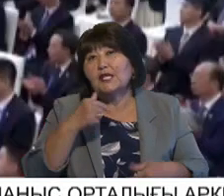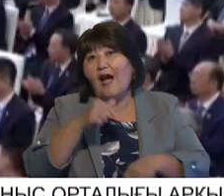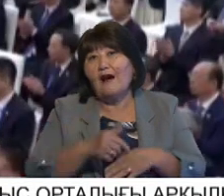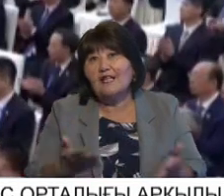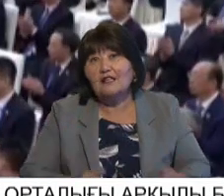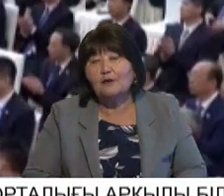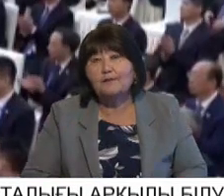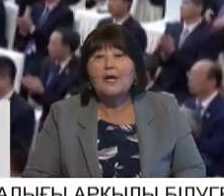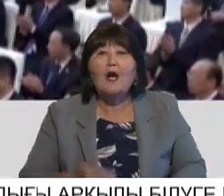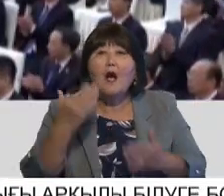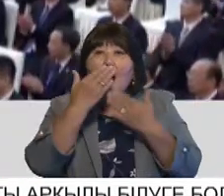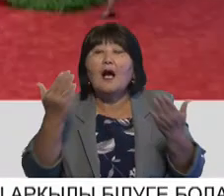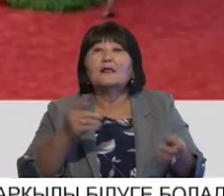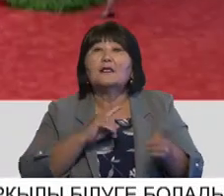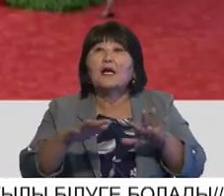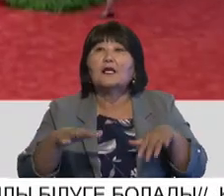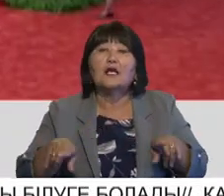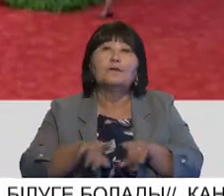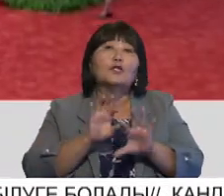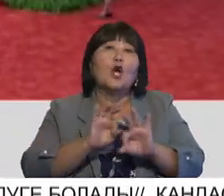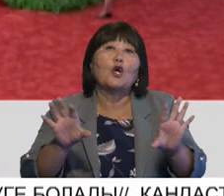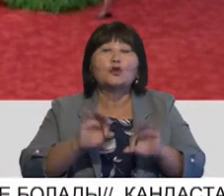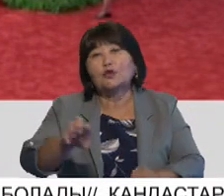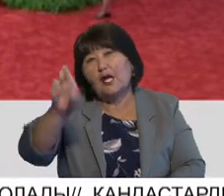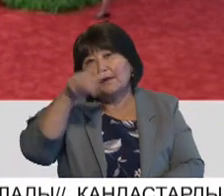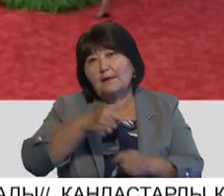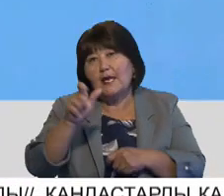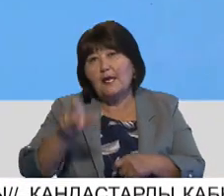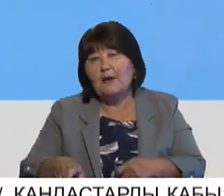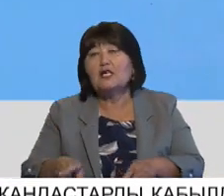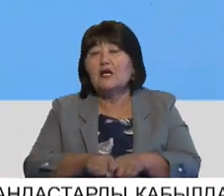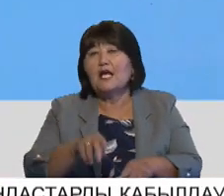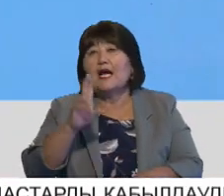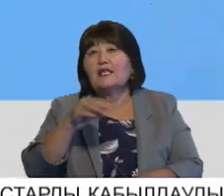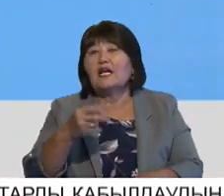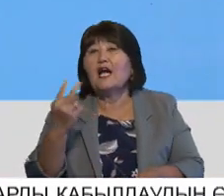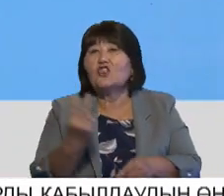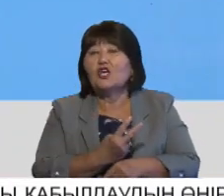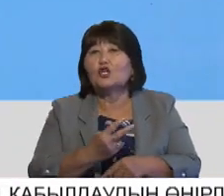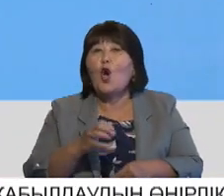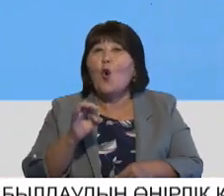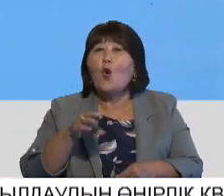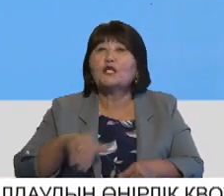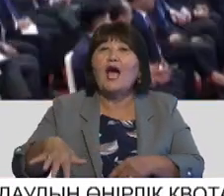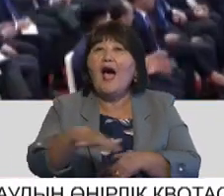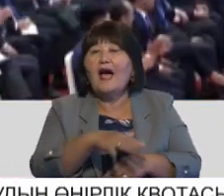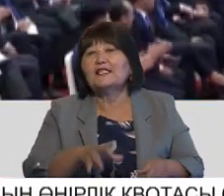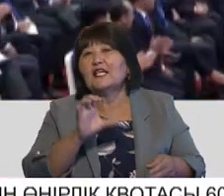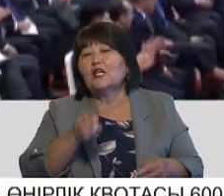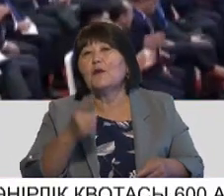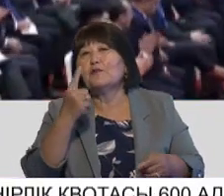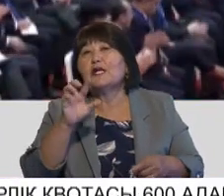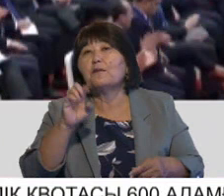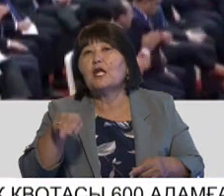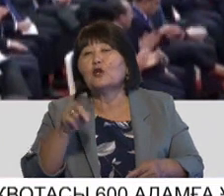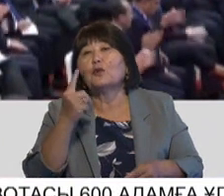аңғартады. Халықаралық Синхуа агенттігіне берген сұхбатында да мемлекет басшысы былтыр Қытайға екі рет Орталық Азия Қытай саммиті мен бір белдеу